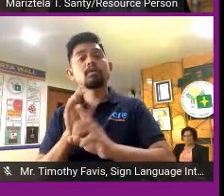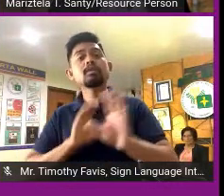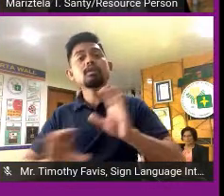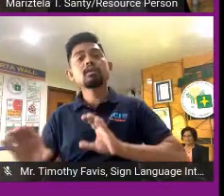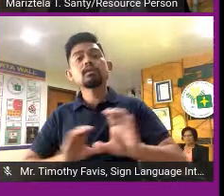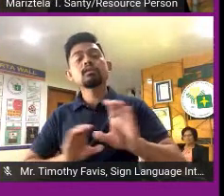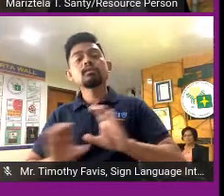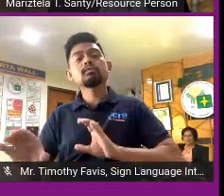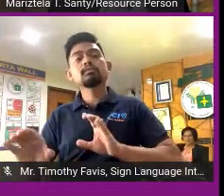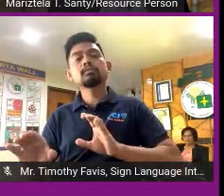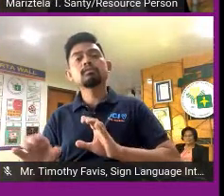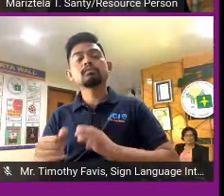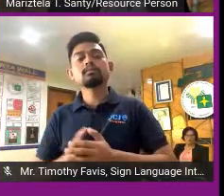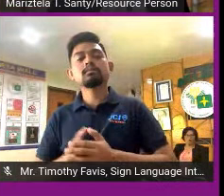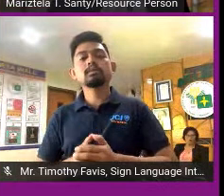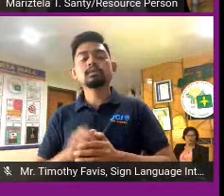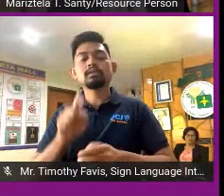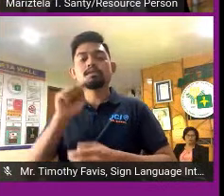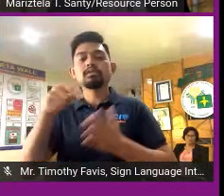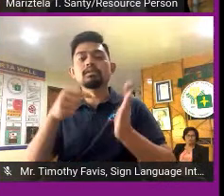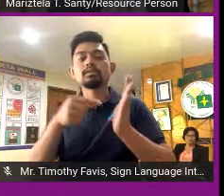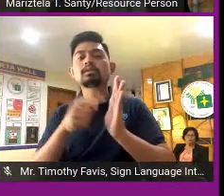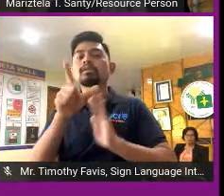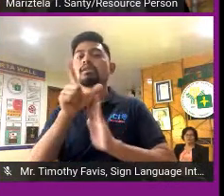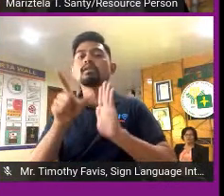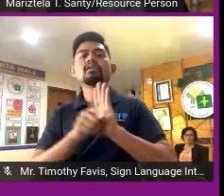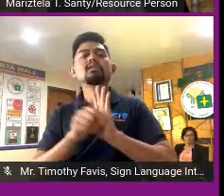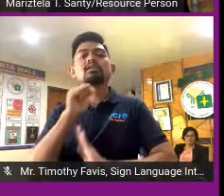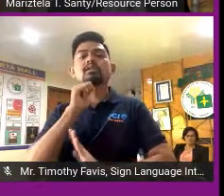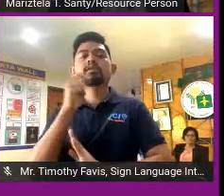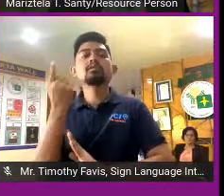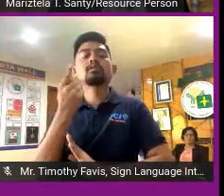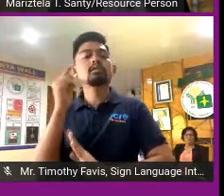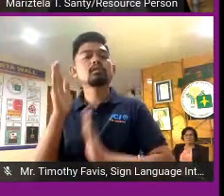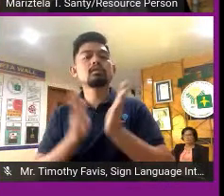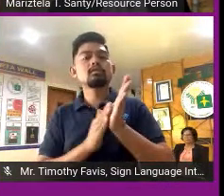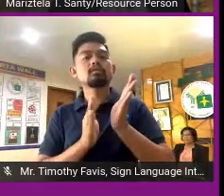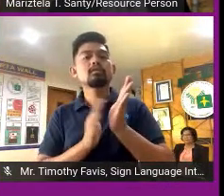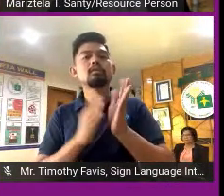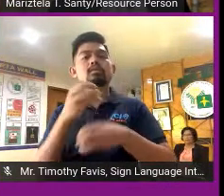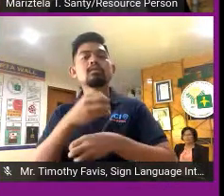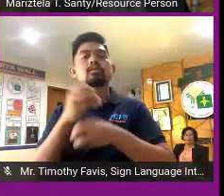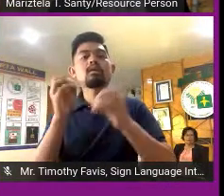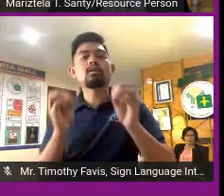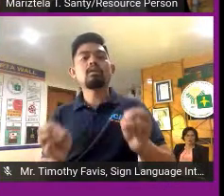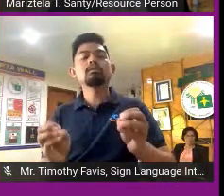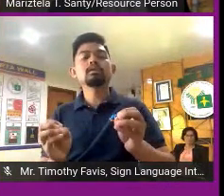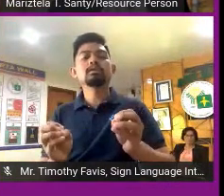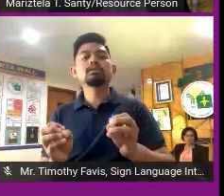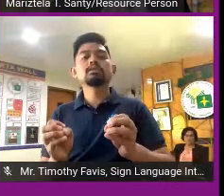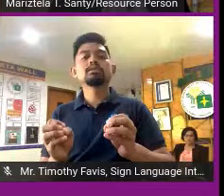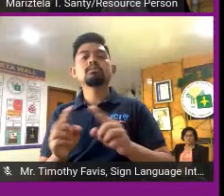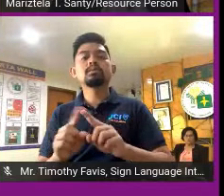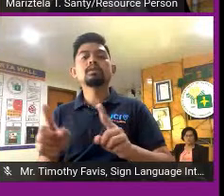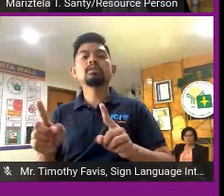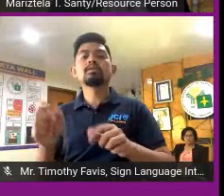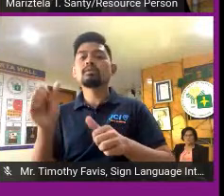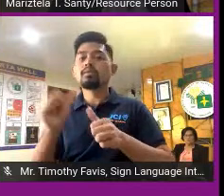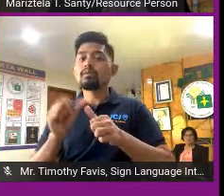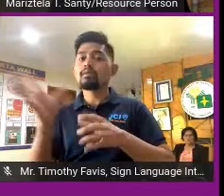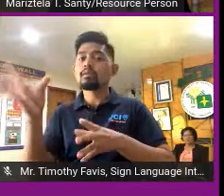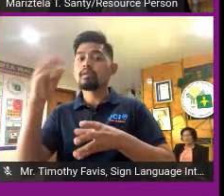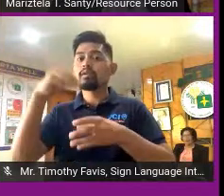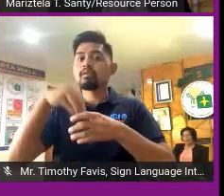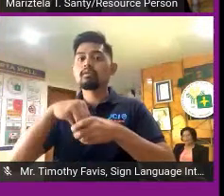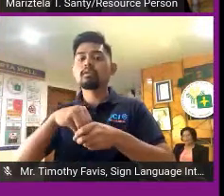kasi this mandate is not only for schools, for offices but including local government units.